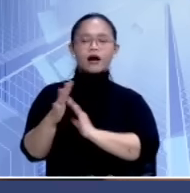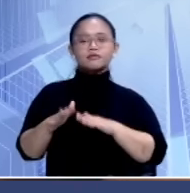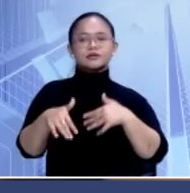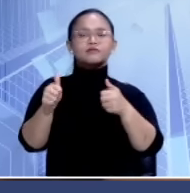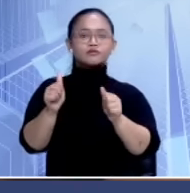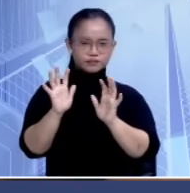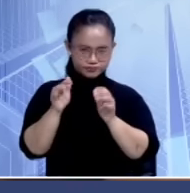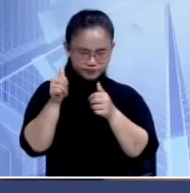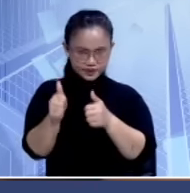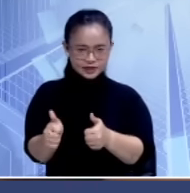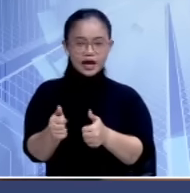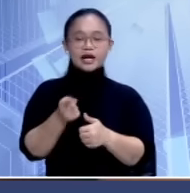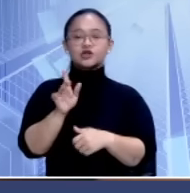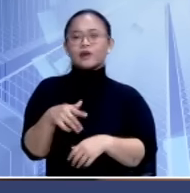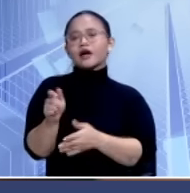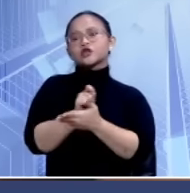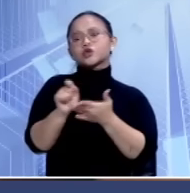perlu